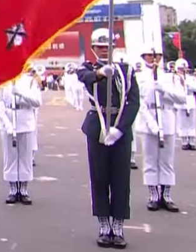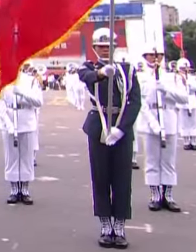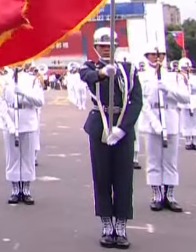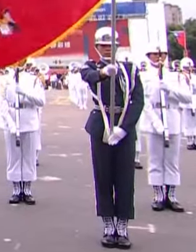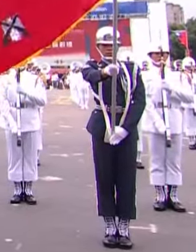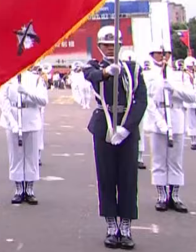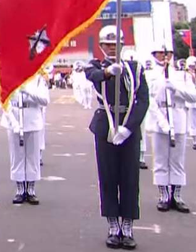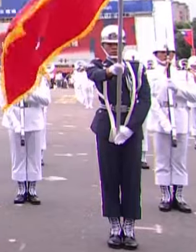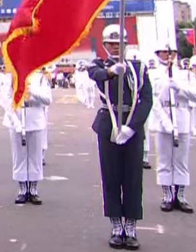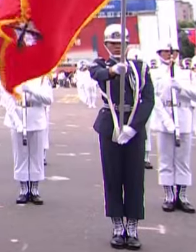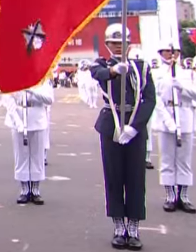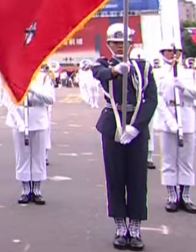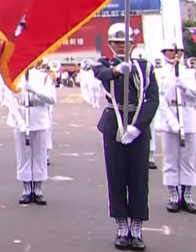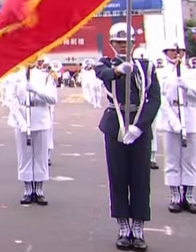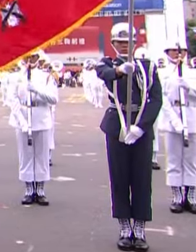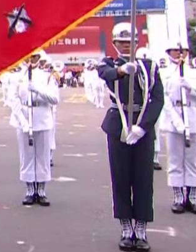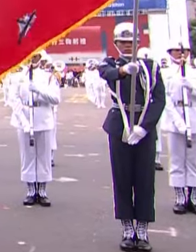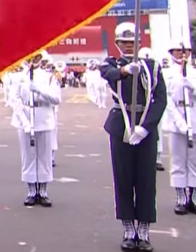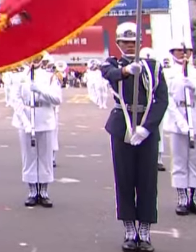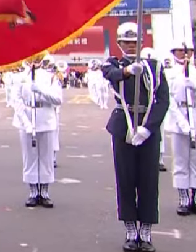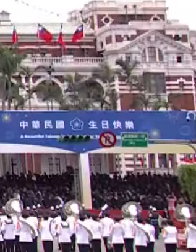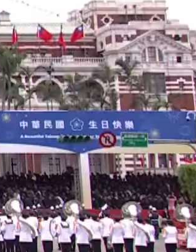再鞠躬。